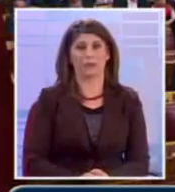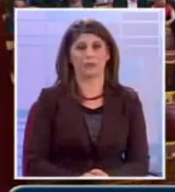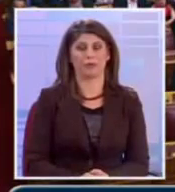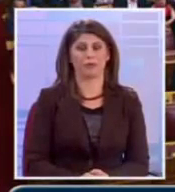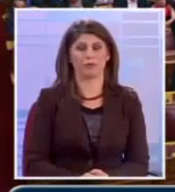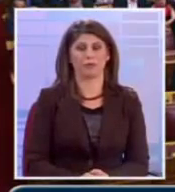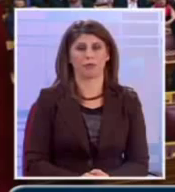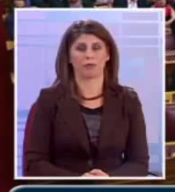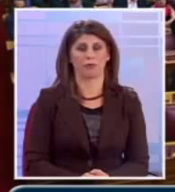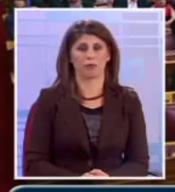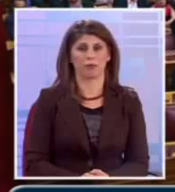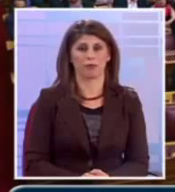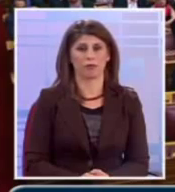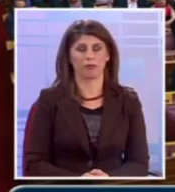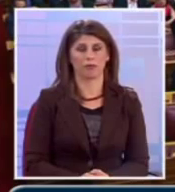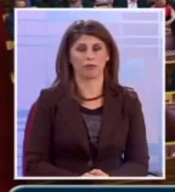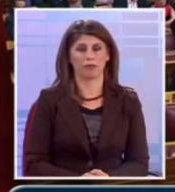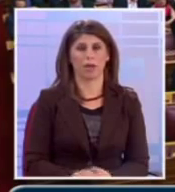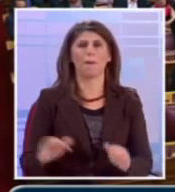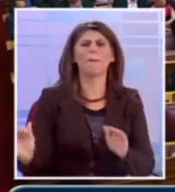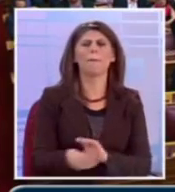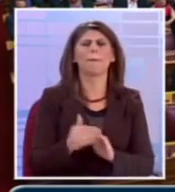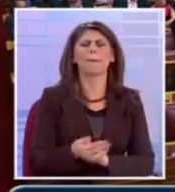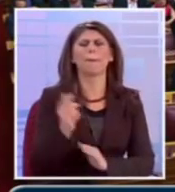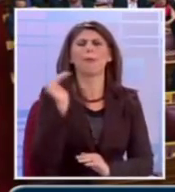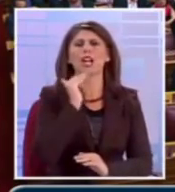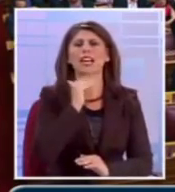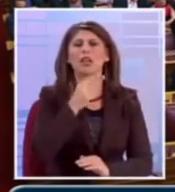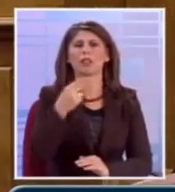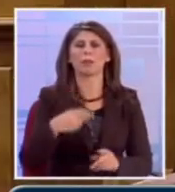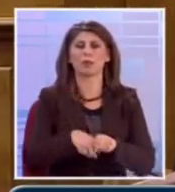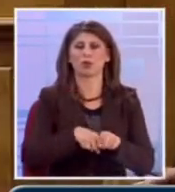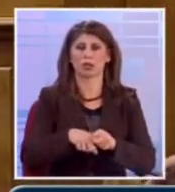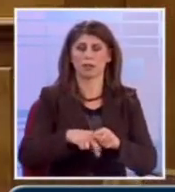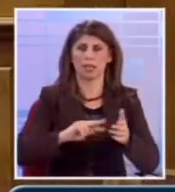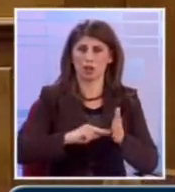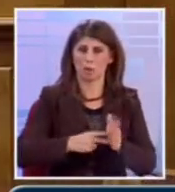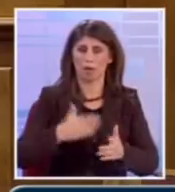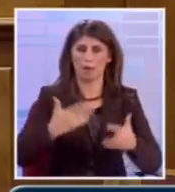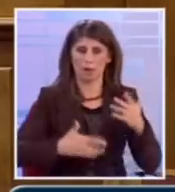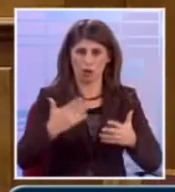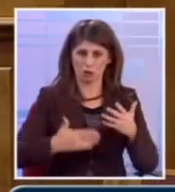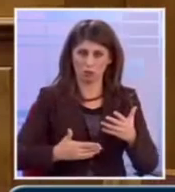προσπερνούν πολύ γρήγορα ζητήματα που έχουν να κάνουν με την οικονομία, τον προϋπολογισμό.